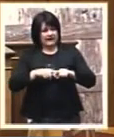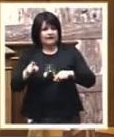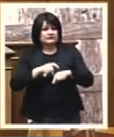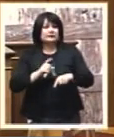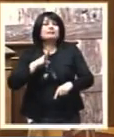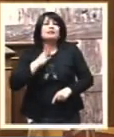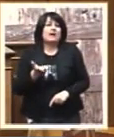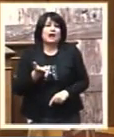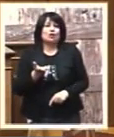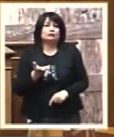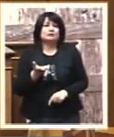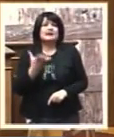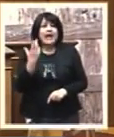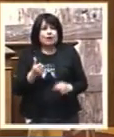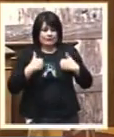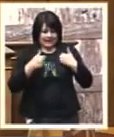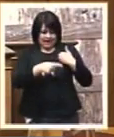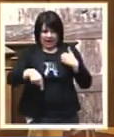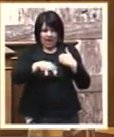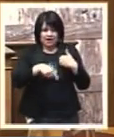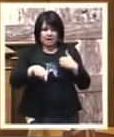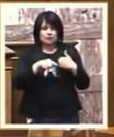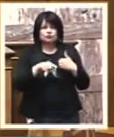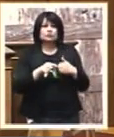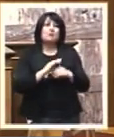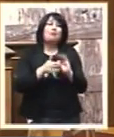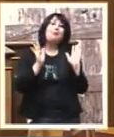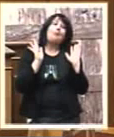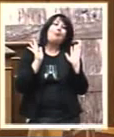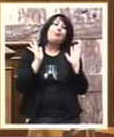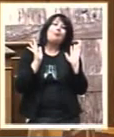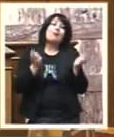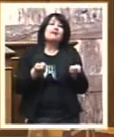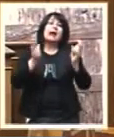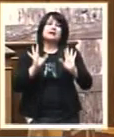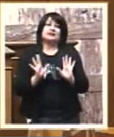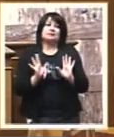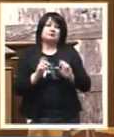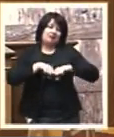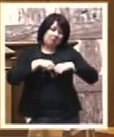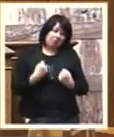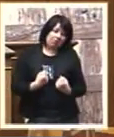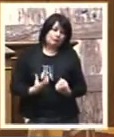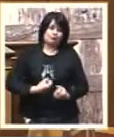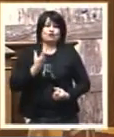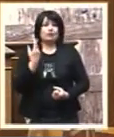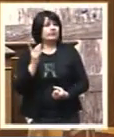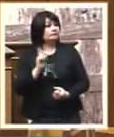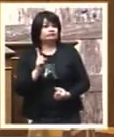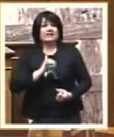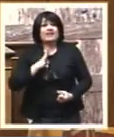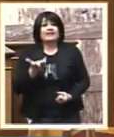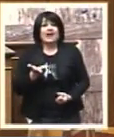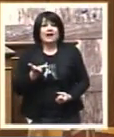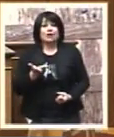να έχουμε μια νεολαία ανενεργή. Μια νεολαία απεσιόδοξη. Μια νεολαία που δεν